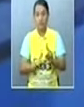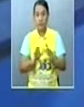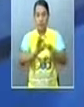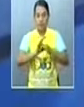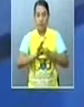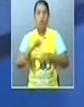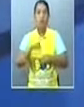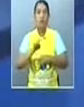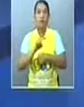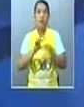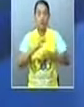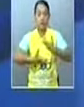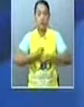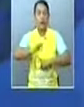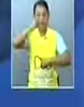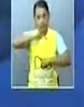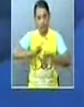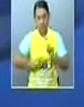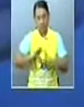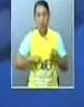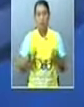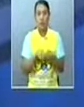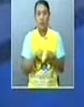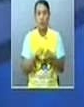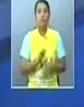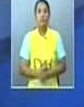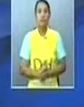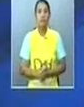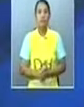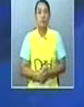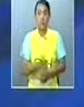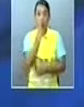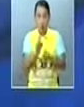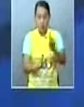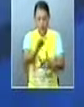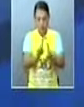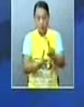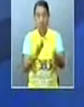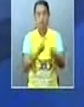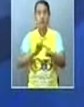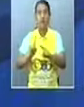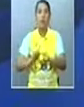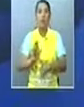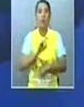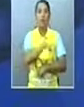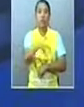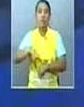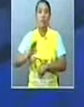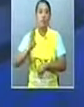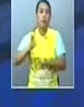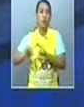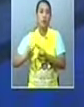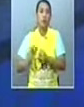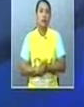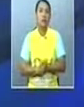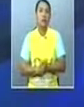ทางของการลงทุนในตลาดหุ้นไทยด้วยโดยในมุมมองของบริษัทหลักทรัพย์ต่างๆนั้นประเมินว่ามีโอกาสนะคะที่ตลาดหุ้นไทยนั้นอาจจะล